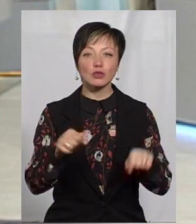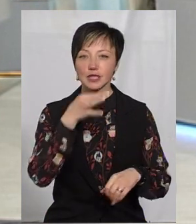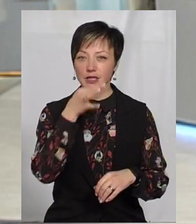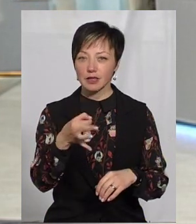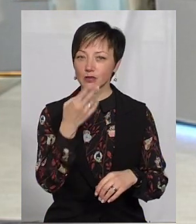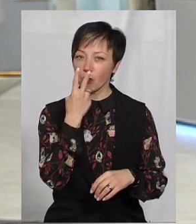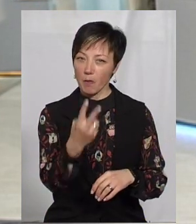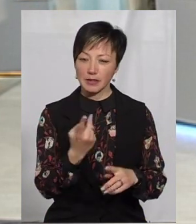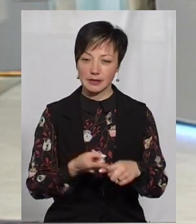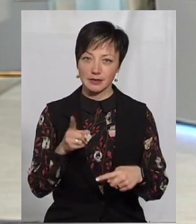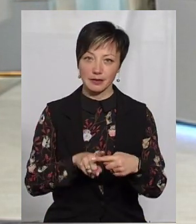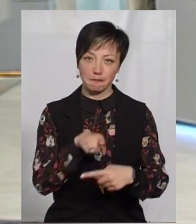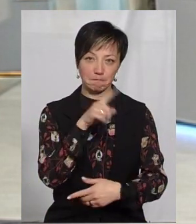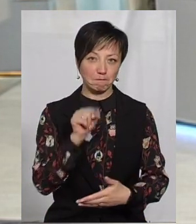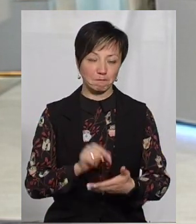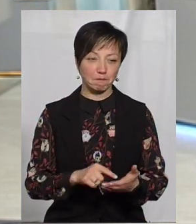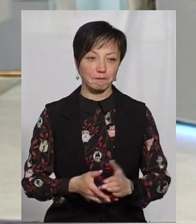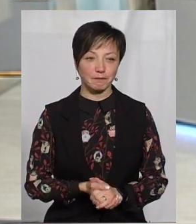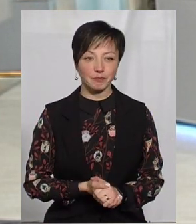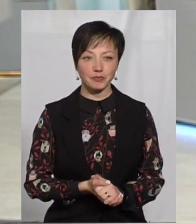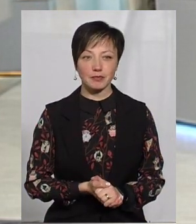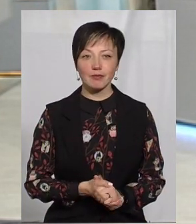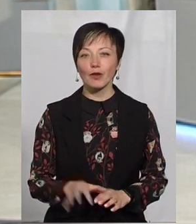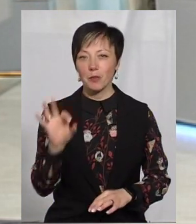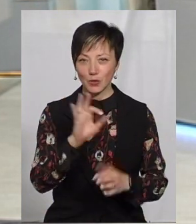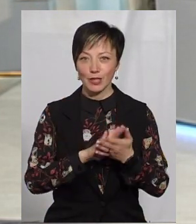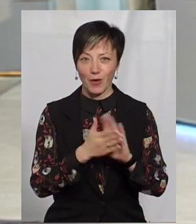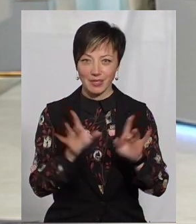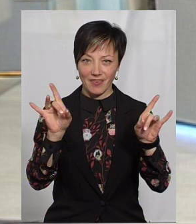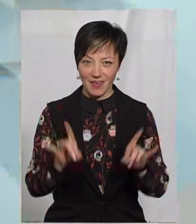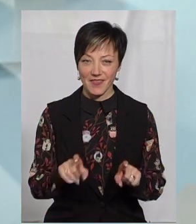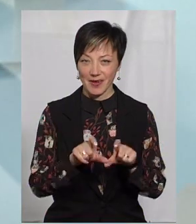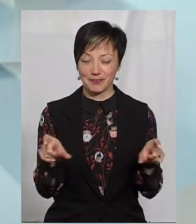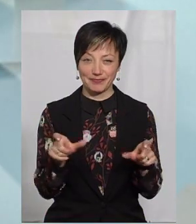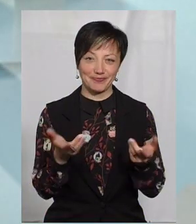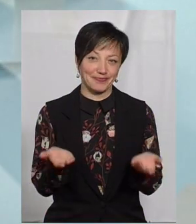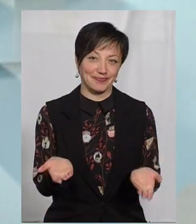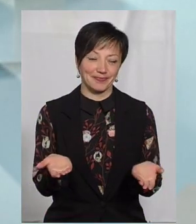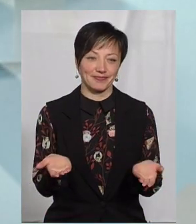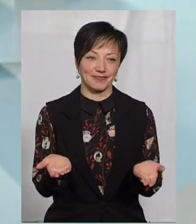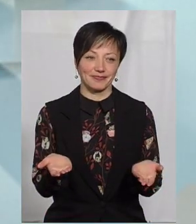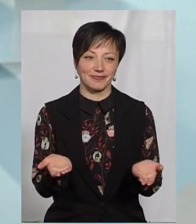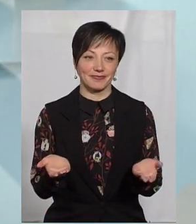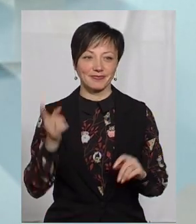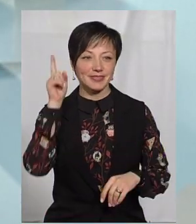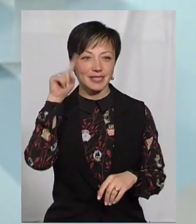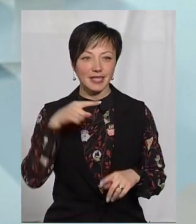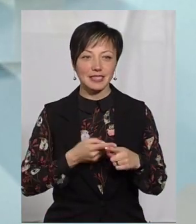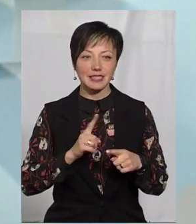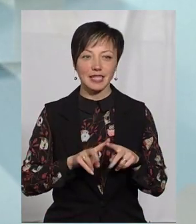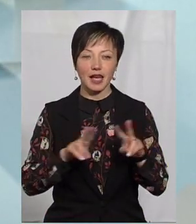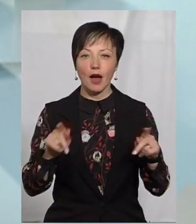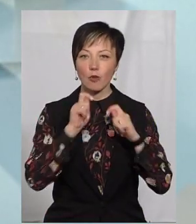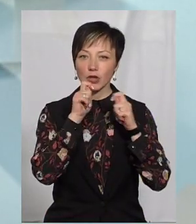можете сказати про побачене? Саме про ситуацію в кав'ярні. Ну, знаєте, це як от